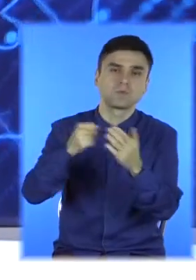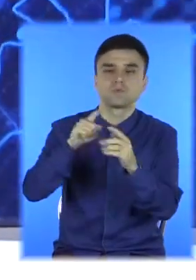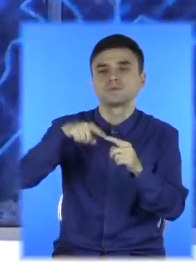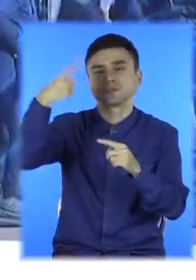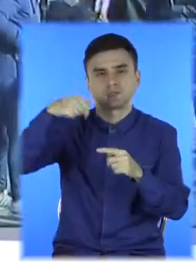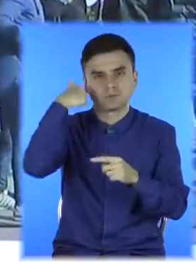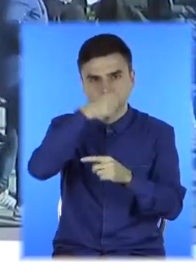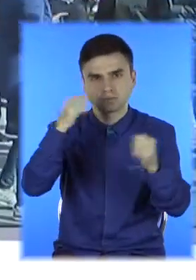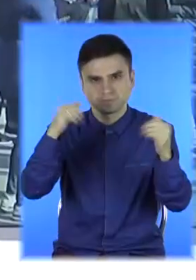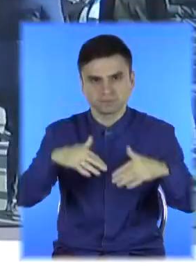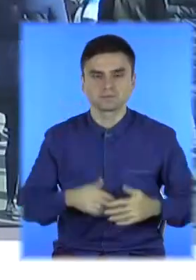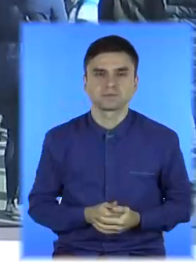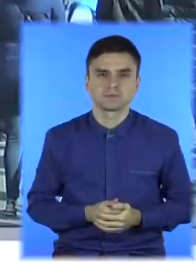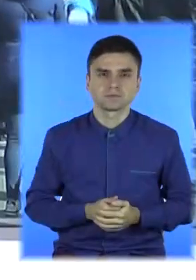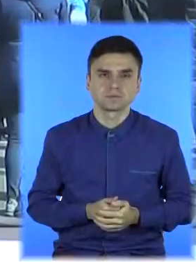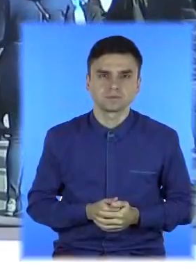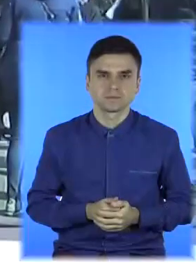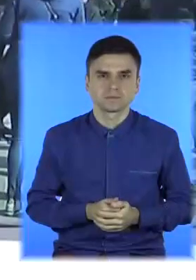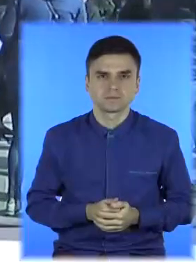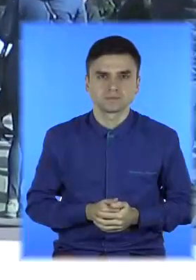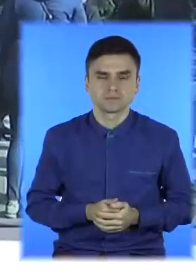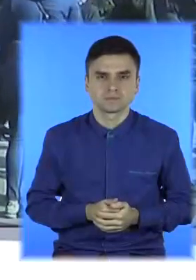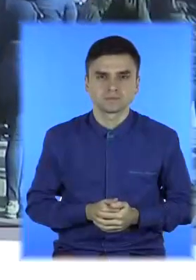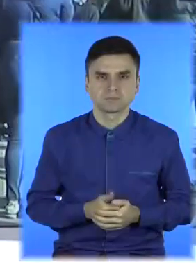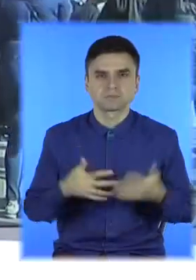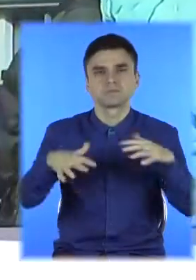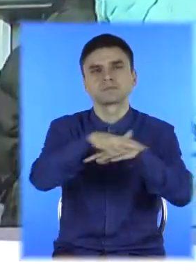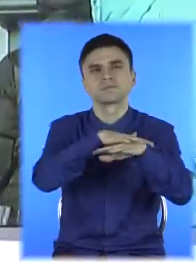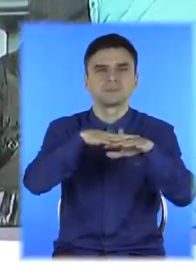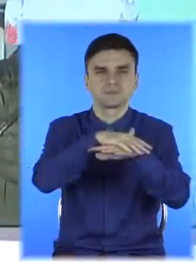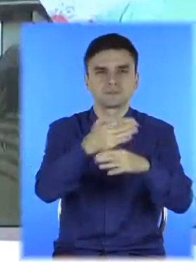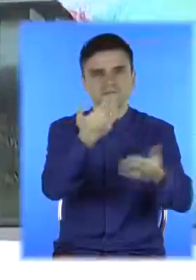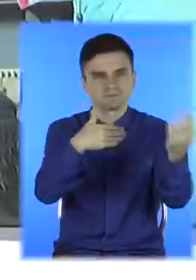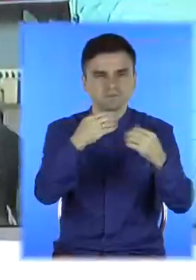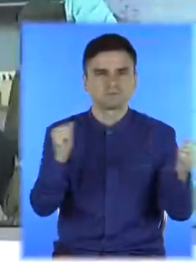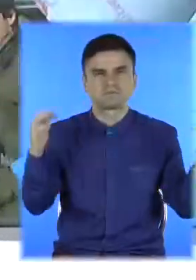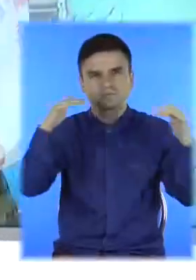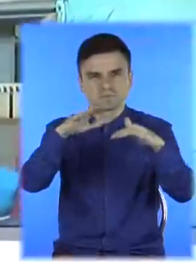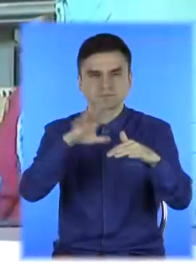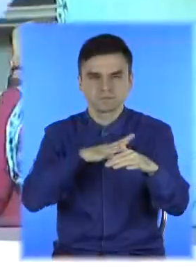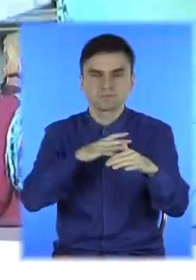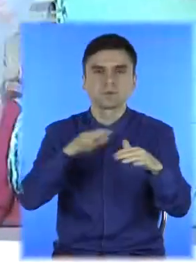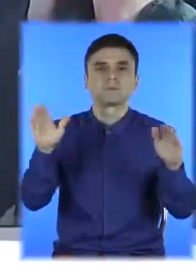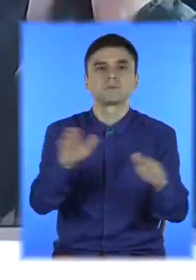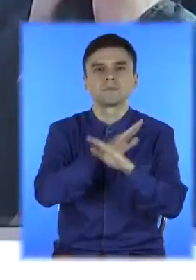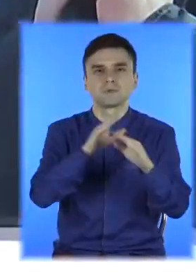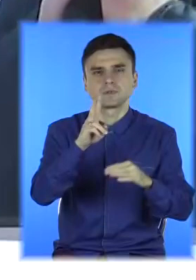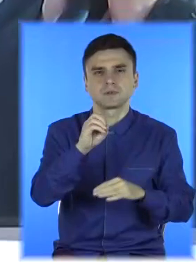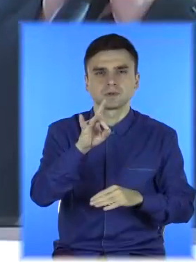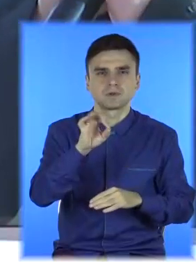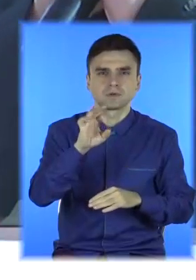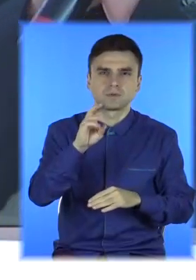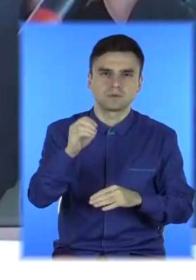в середмісті. Цими вихідними на проспекті Поштовому відбулись змагання вокалістів серед всіх охочих. Ініціатором